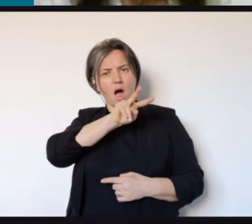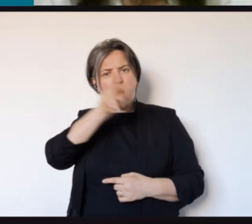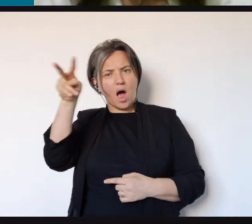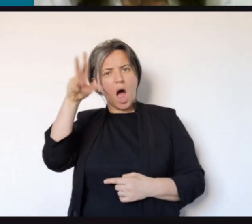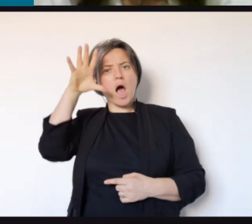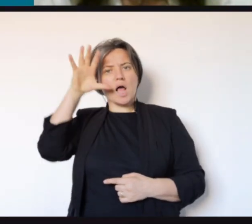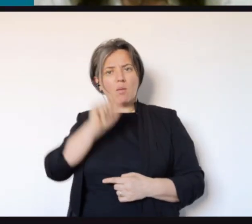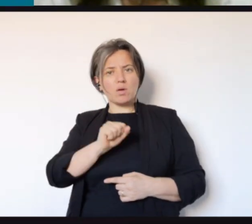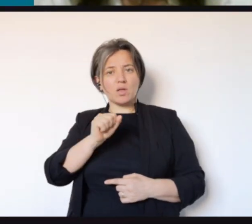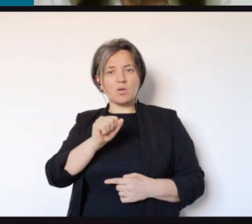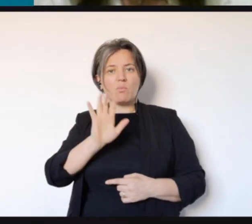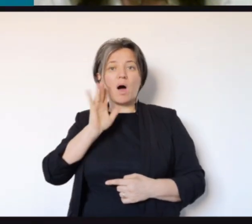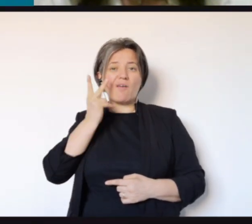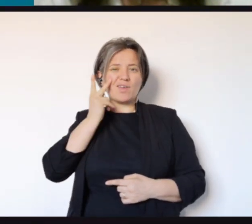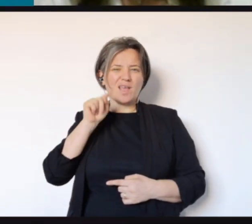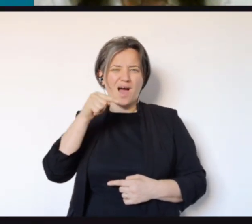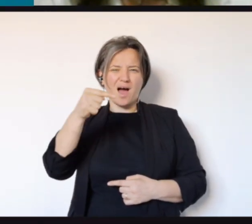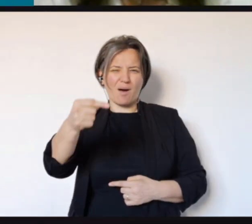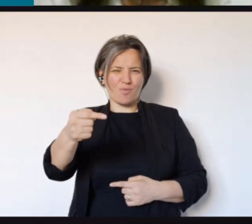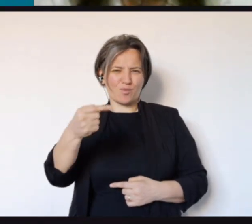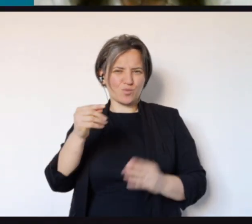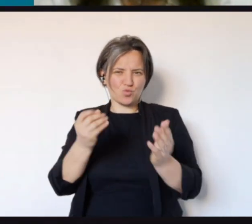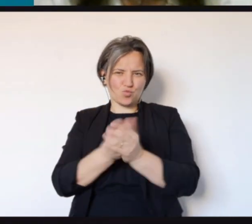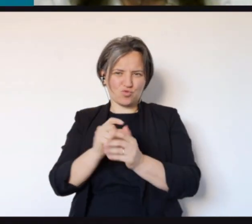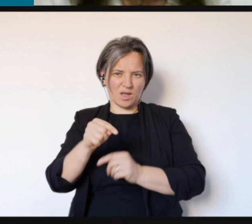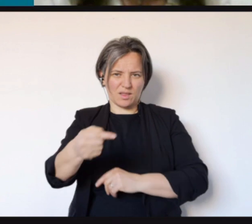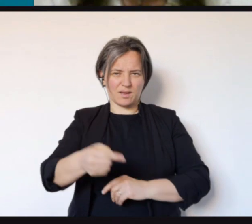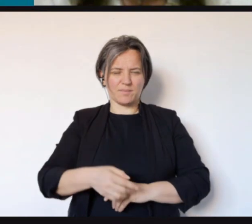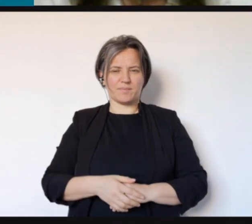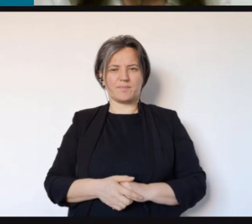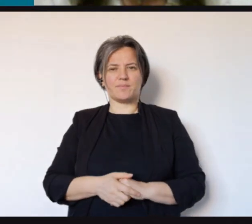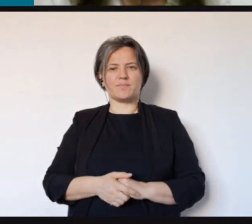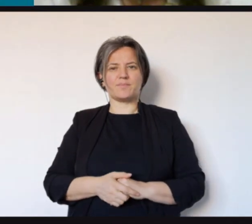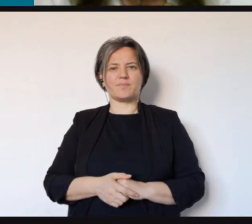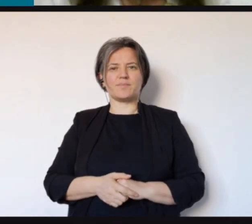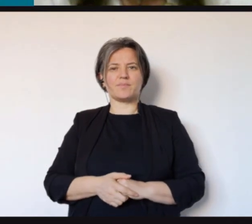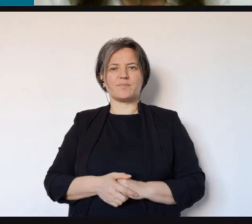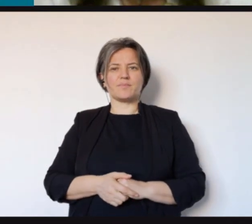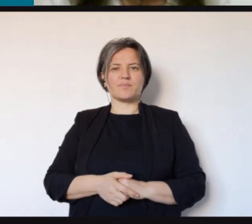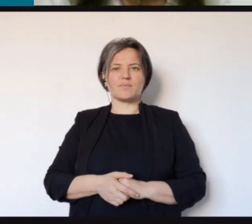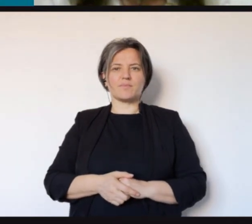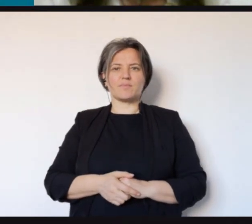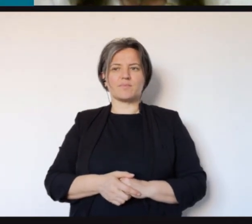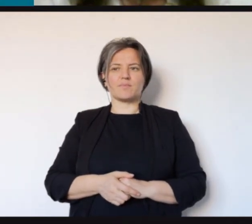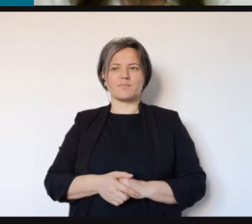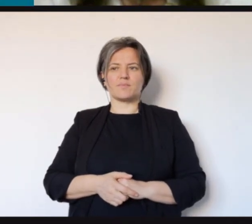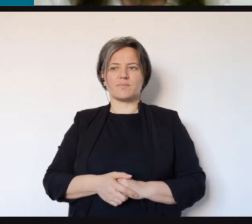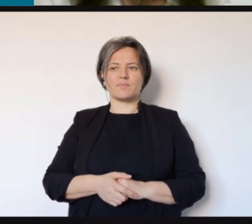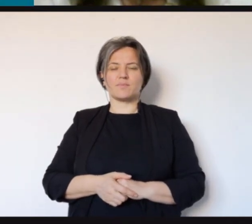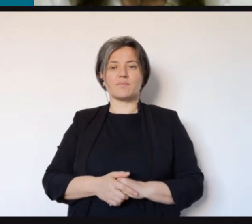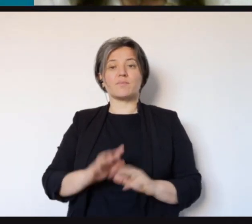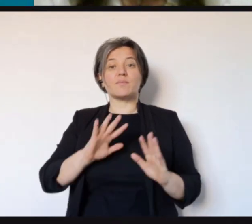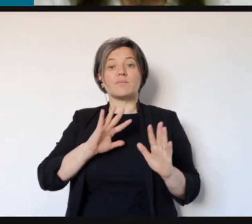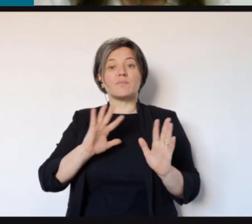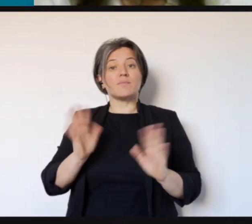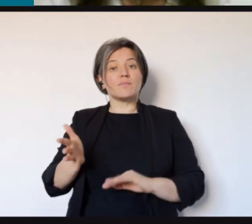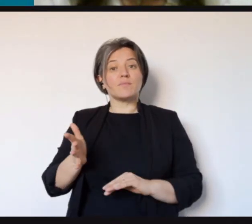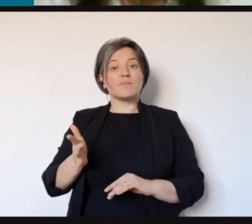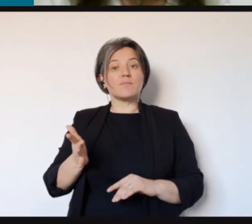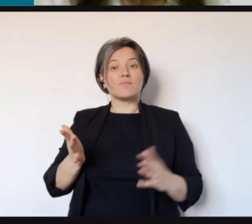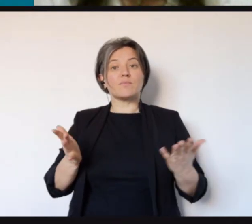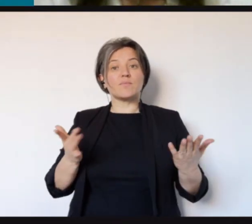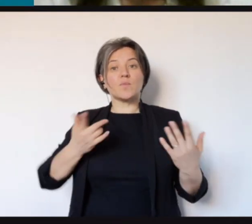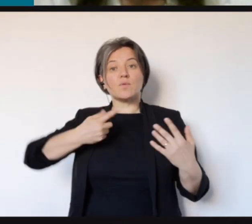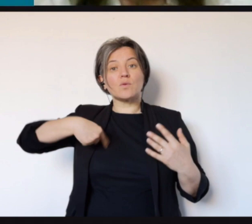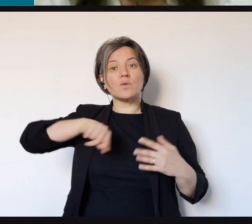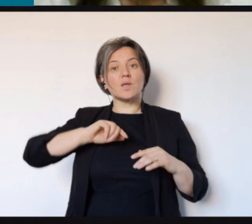Però vedremo quello che succederà. L'ultimo punto è una dimensione che era